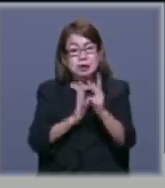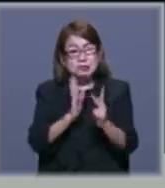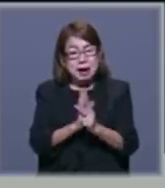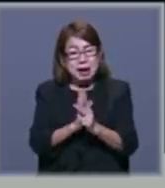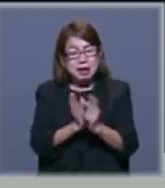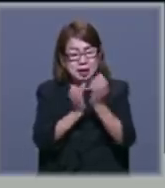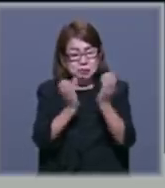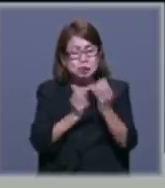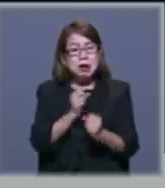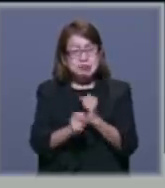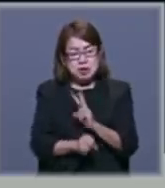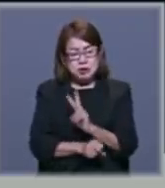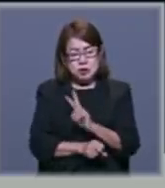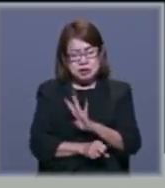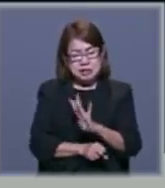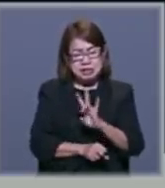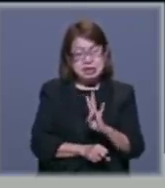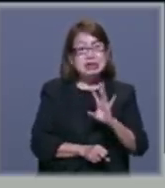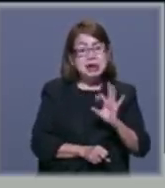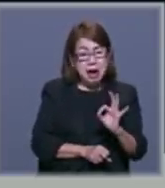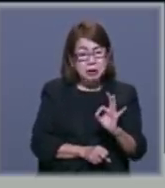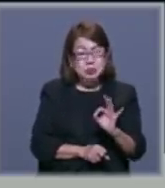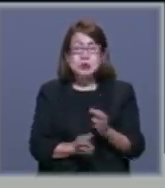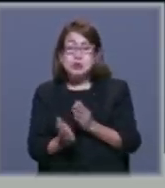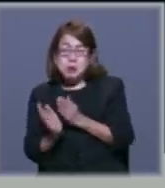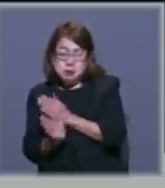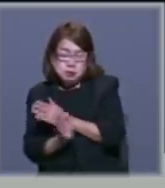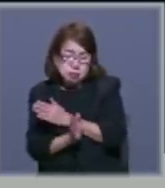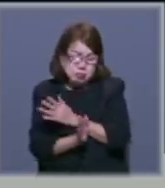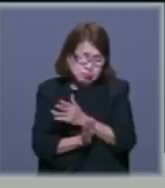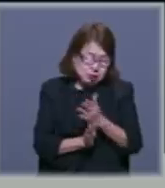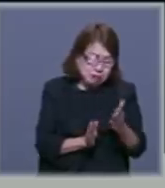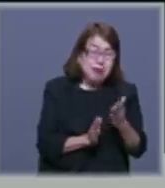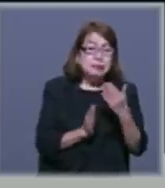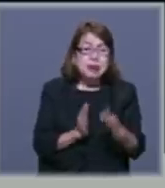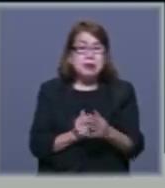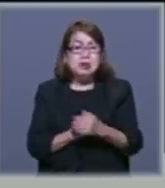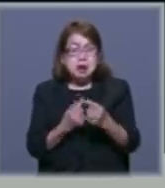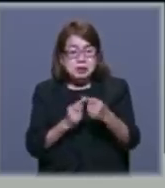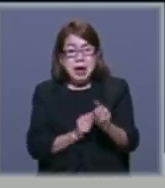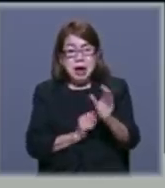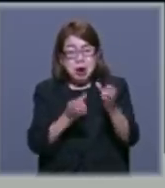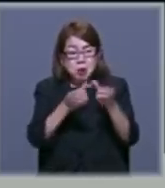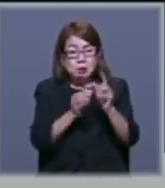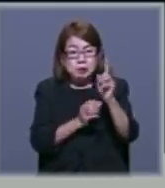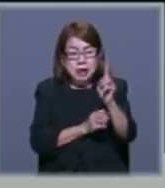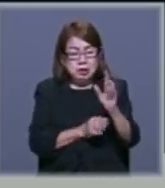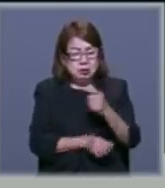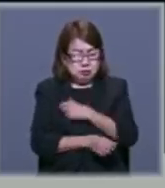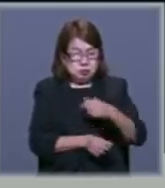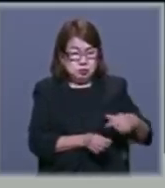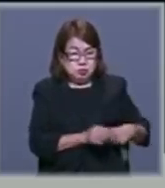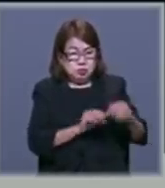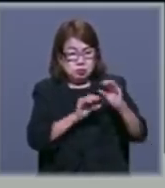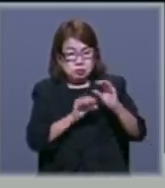ราช2489ซึ่งได้เว้นการบัญญัติจำกับบทบาทของพระบรมวงศานุวงศ์ในทางการเมืองไ